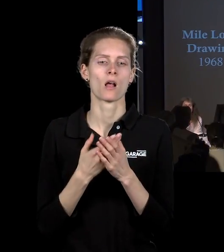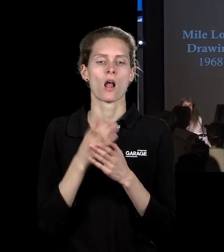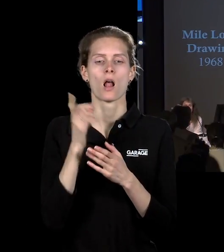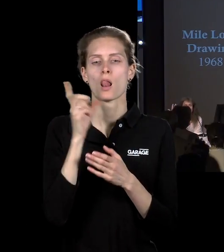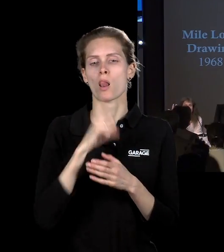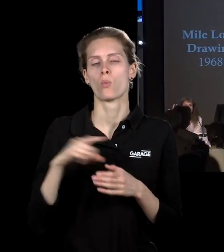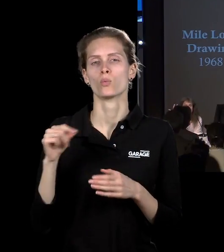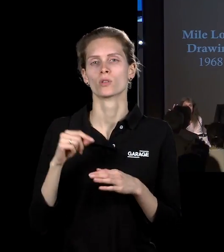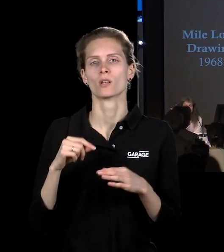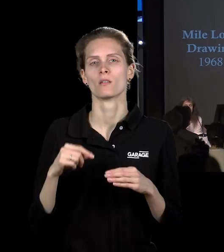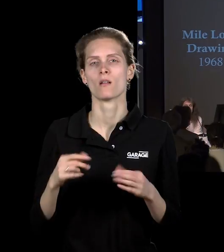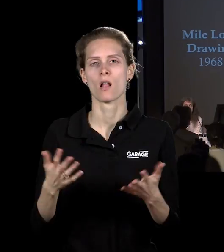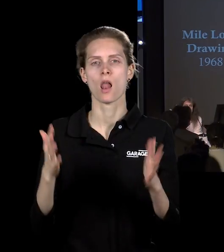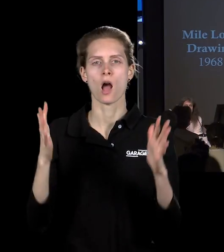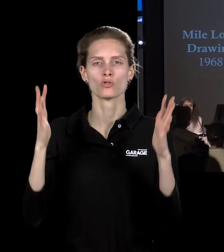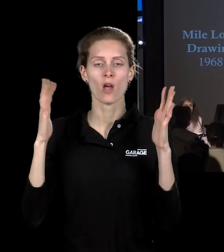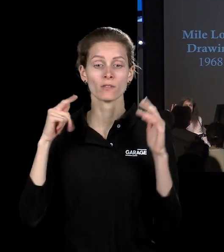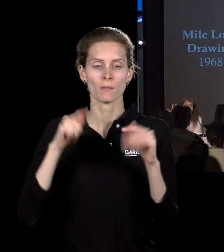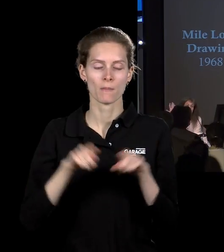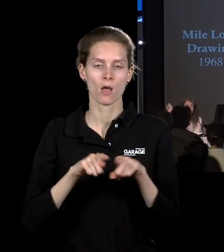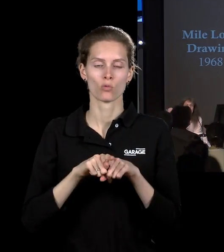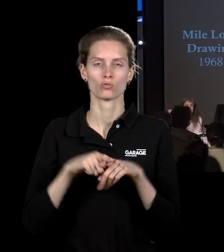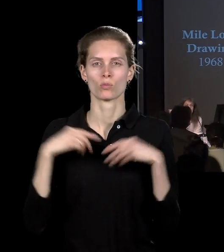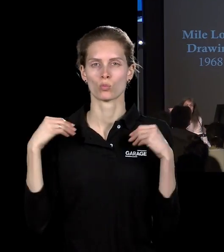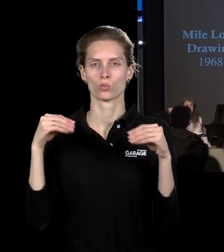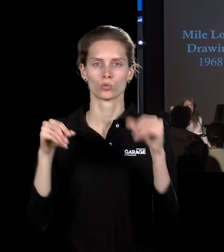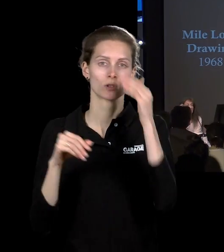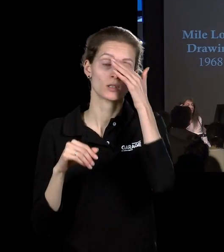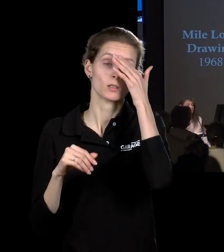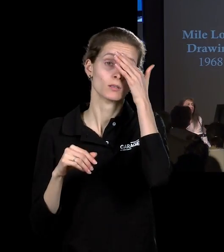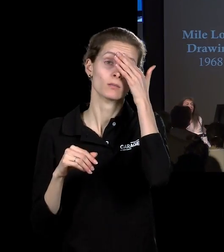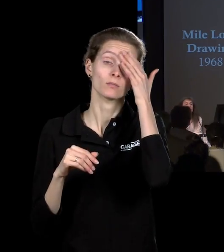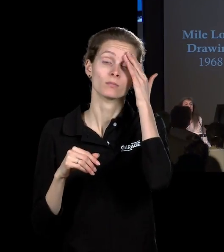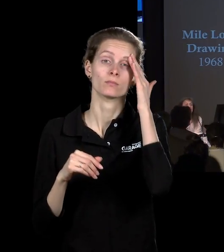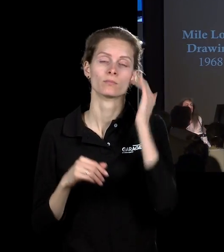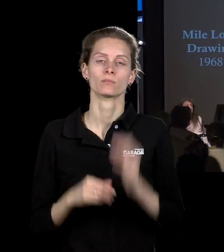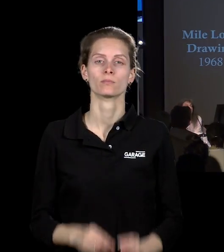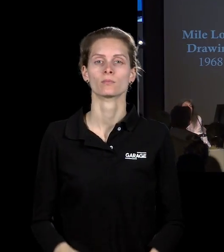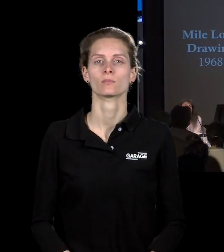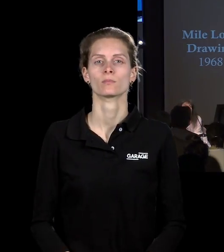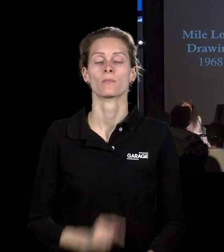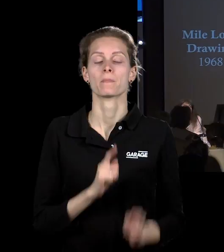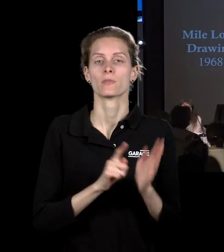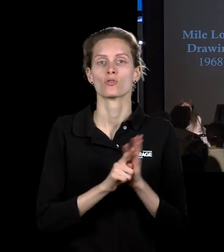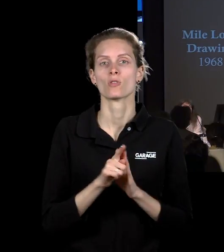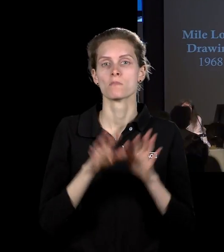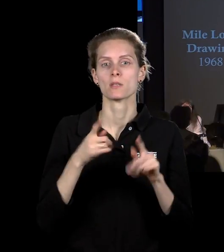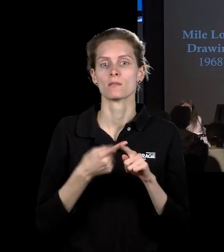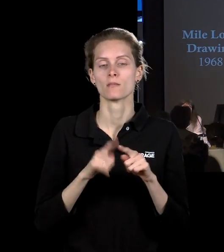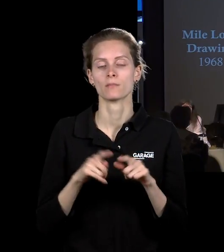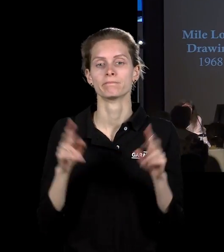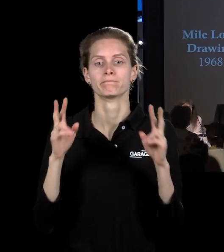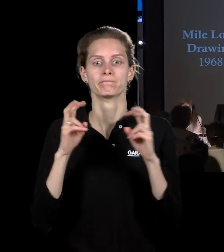который видели, который оказался пустынным. И вот эту самую пустыню, которая самое красивое место после океана, он начинает исследовать. И как раз